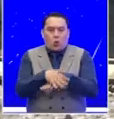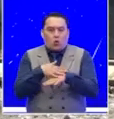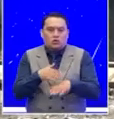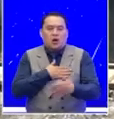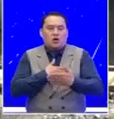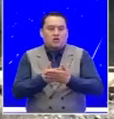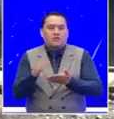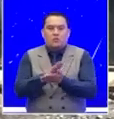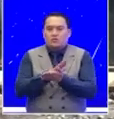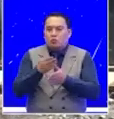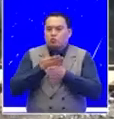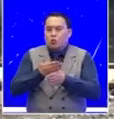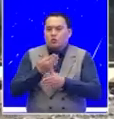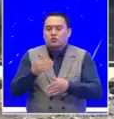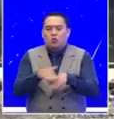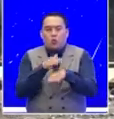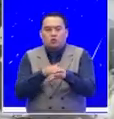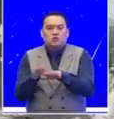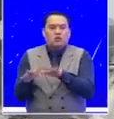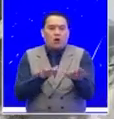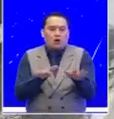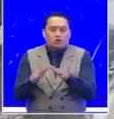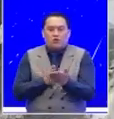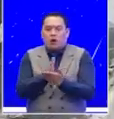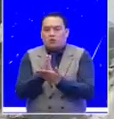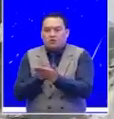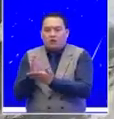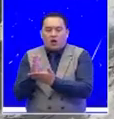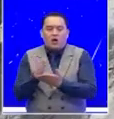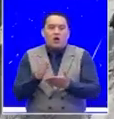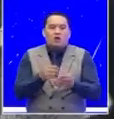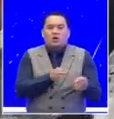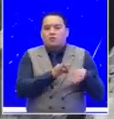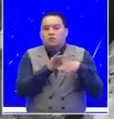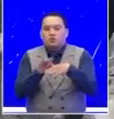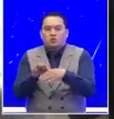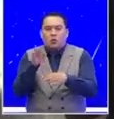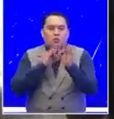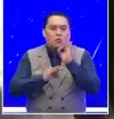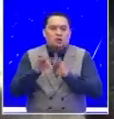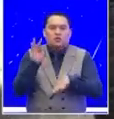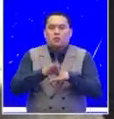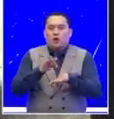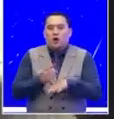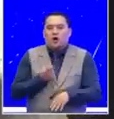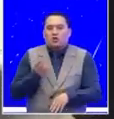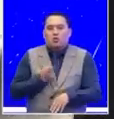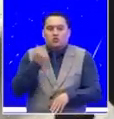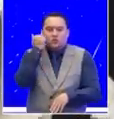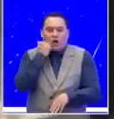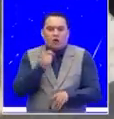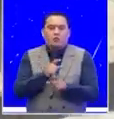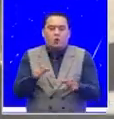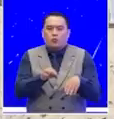добровольцы Алматинской области ведут благотворительную деятельность по нескольким направлениям. Это доставка медикаментов, медикаментов хроническим больным и одиноким пожилым людям,